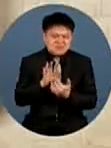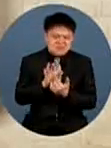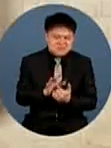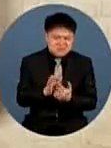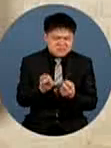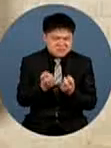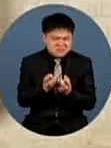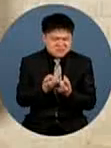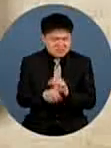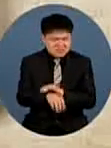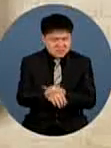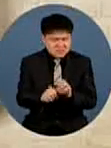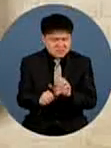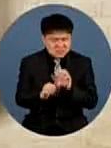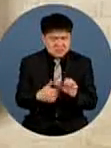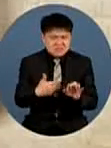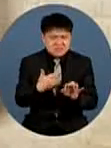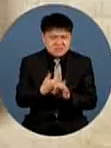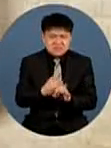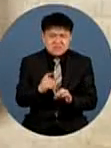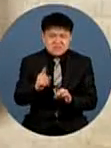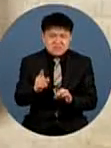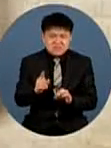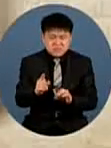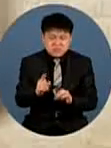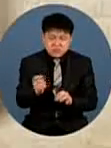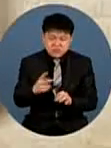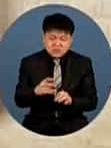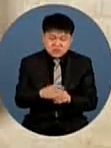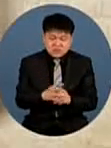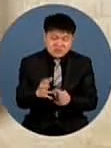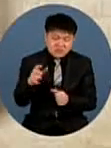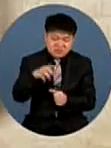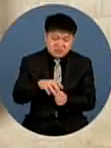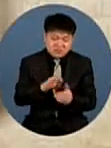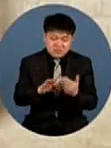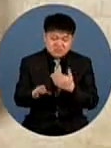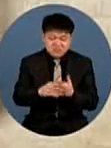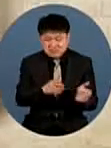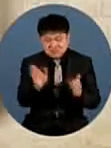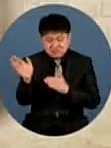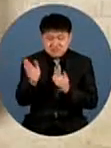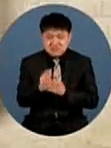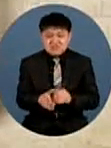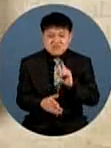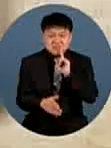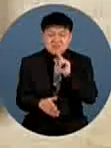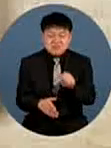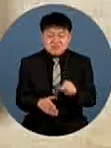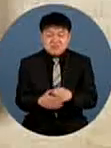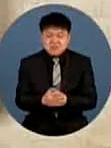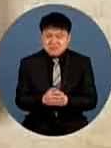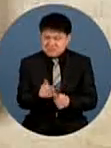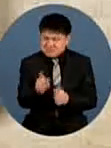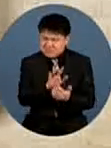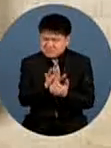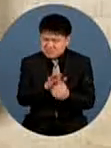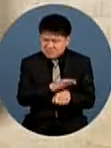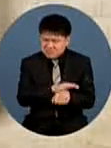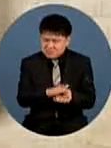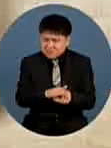잘 살리면요. 저 끊긴 다섯 점이 아니면 그냥 잘못 씌우거나 하면 그냥 넘어가 버립니다. 네. 네, 저기는 수수는 묘를 잘